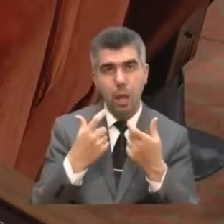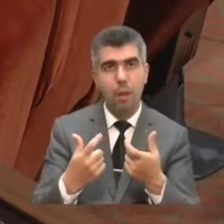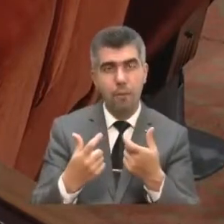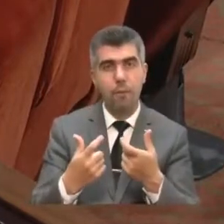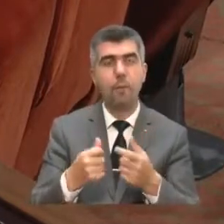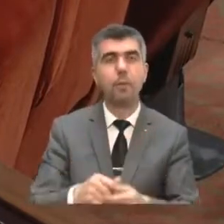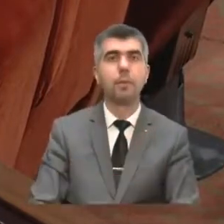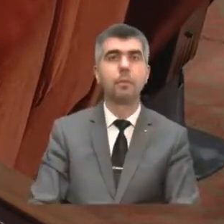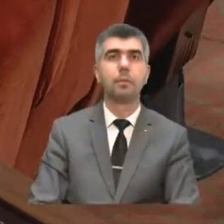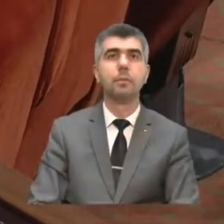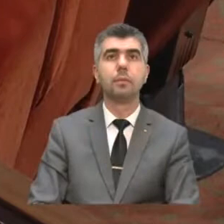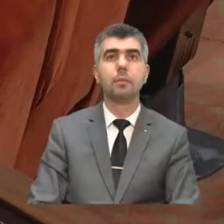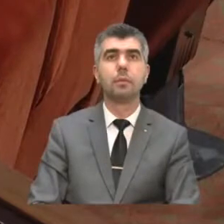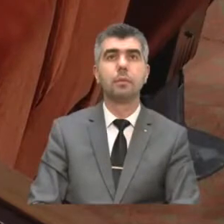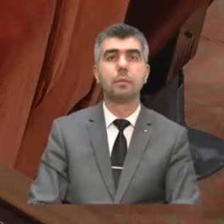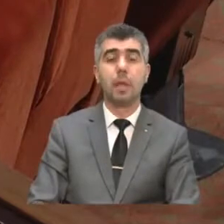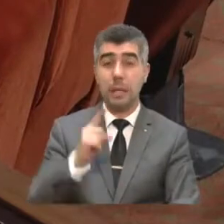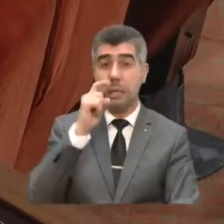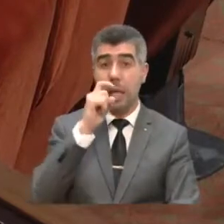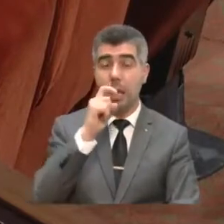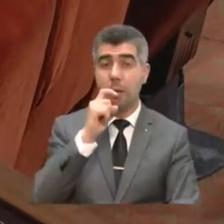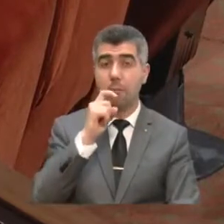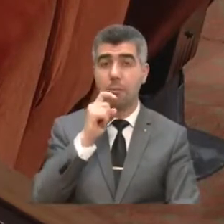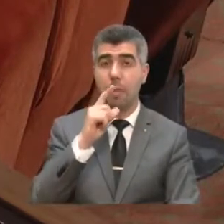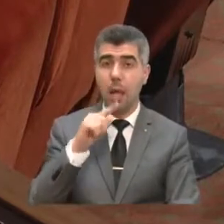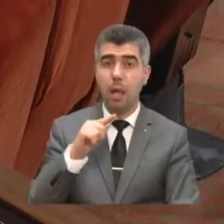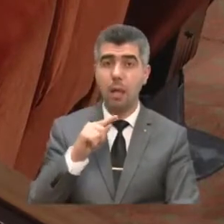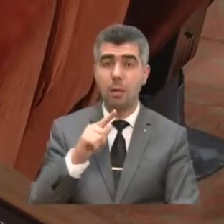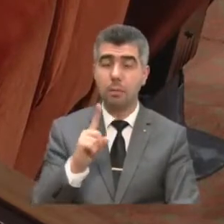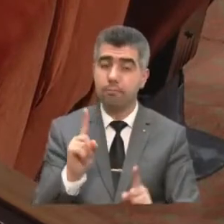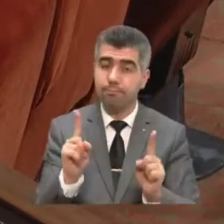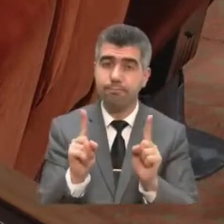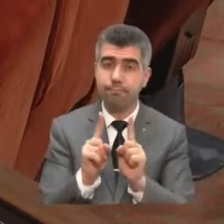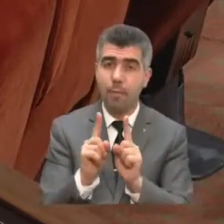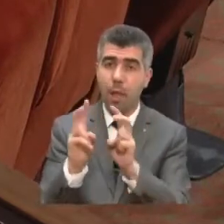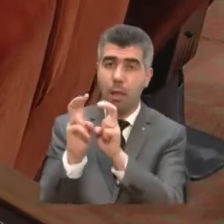كبير. كاين خصاص مهول. وثاني حاجه